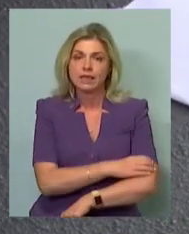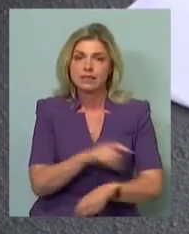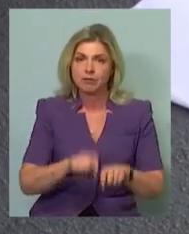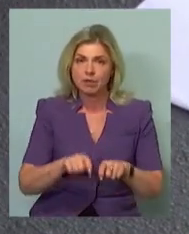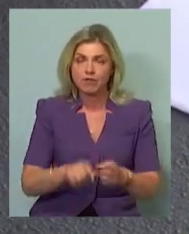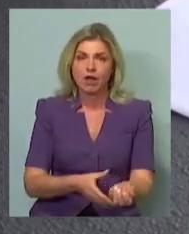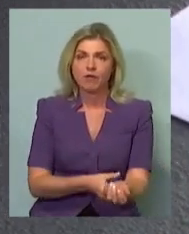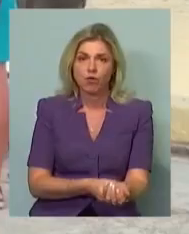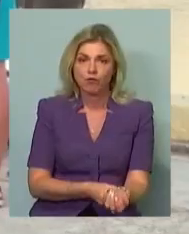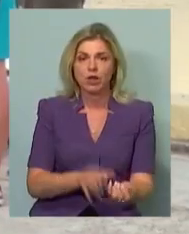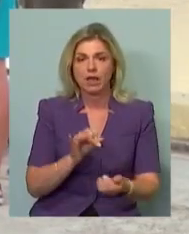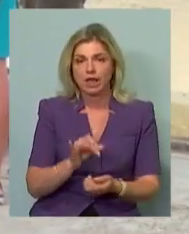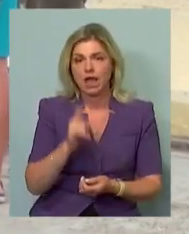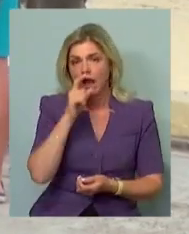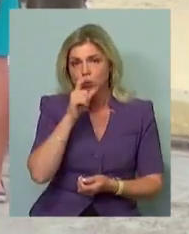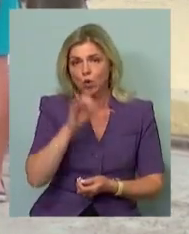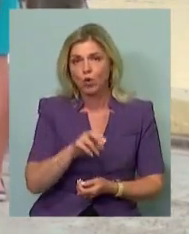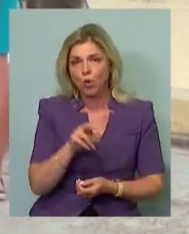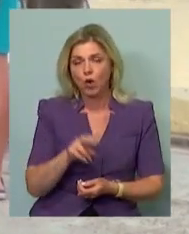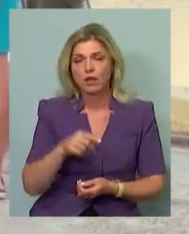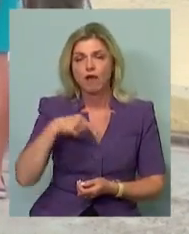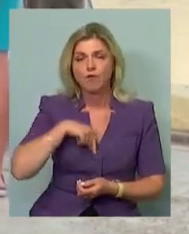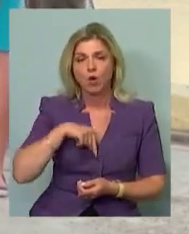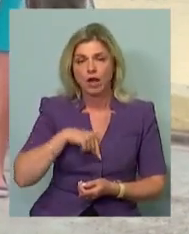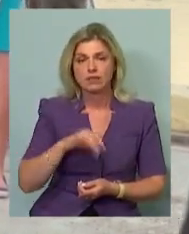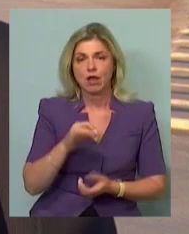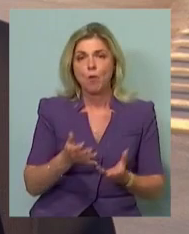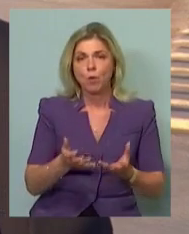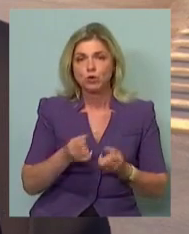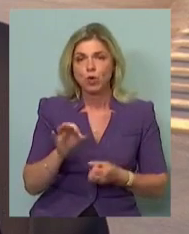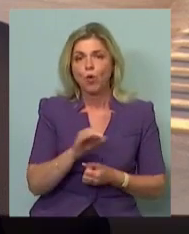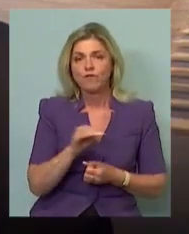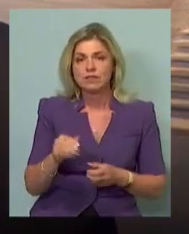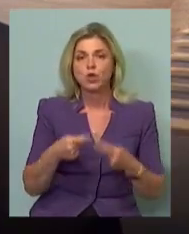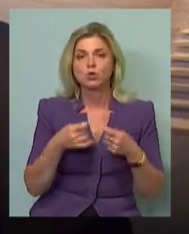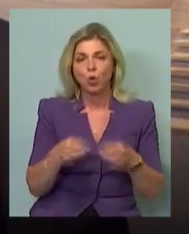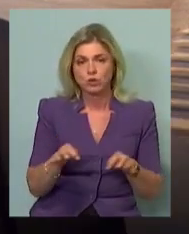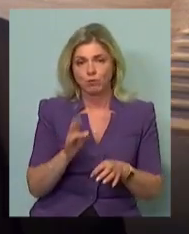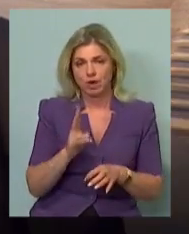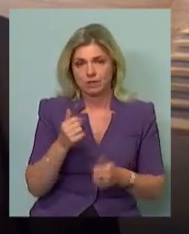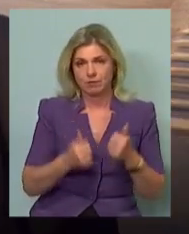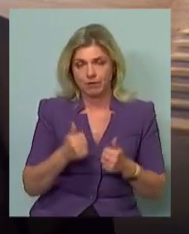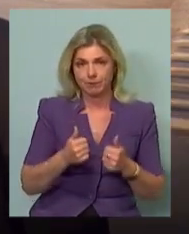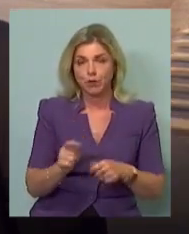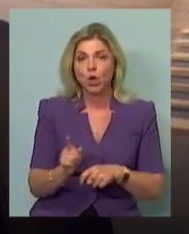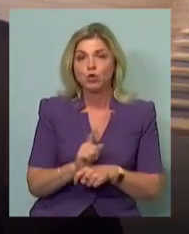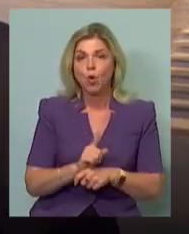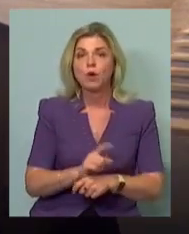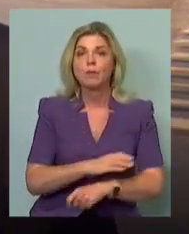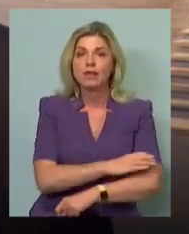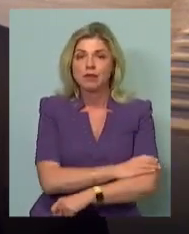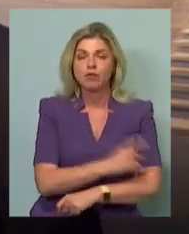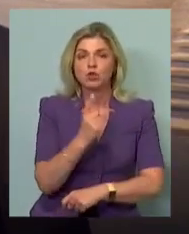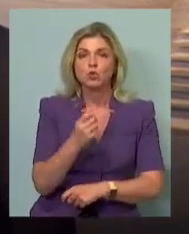пульс, оксигенацію киснем організму та отримують офіційний допуск до змагань. Норма має бути артеріального тиску 130